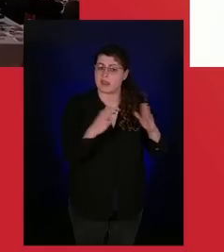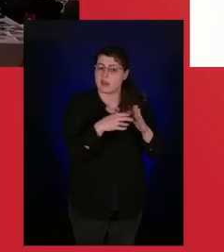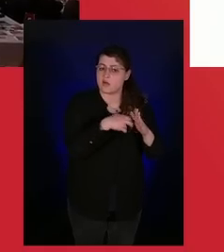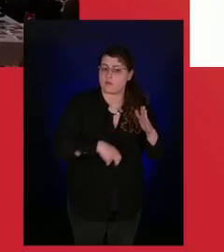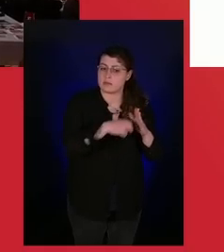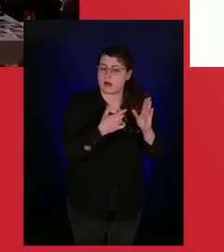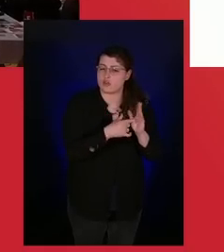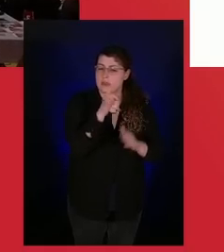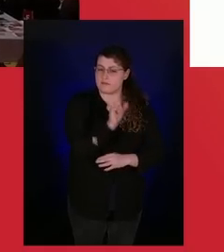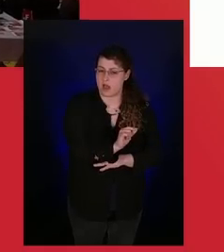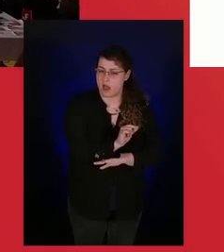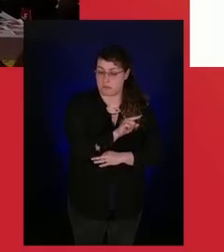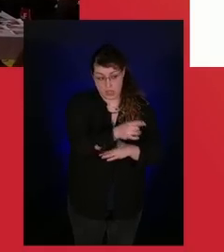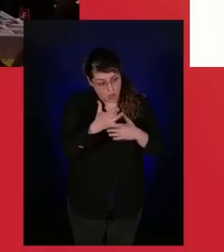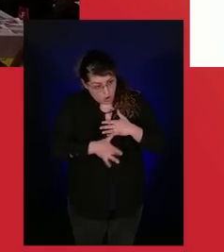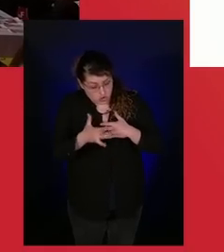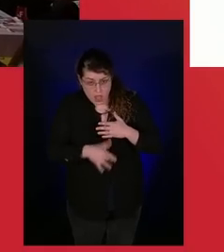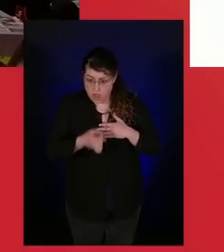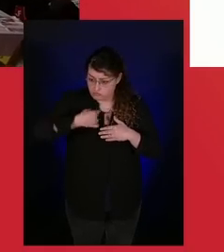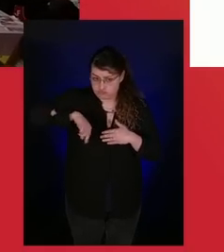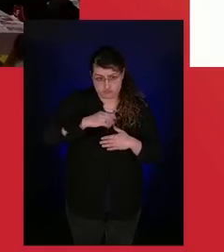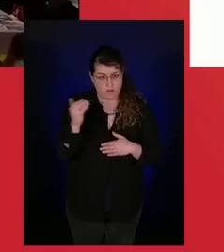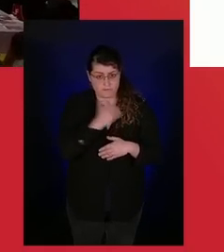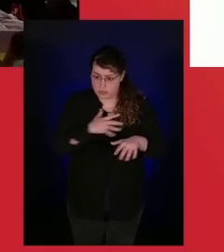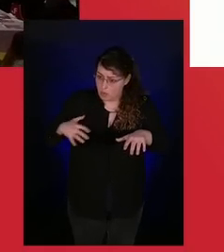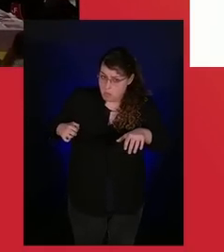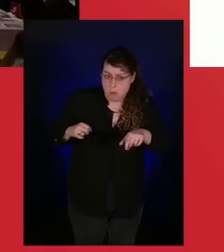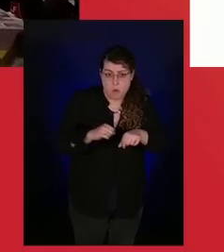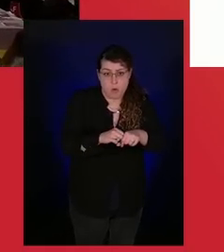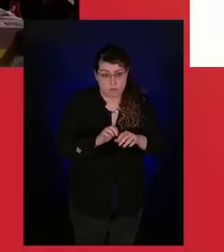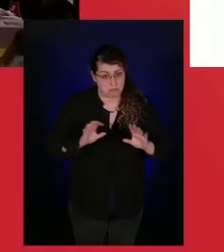2020, retard qui a été rapidement rattrapé.